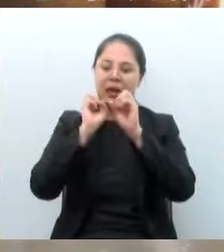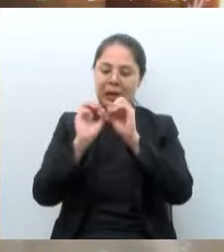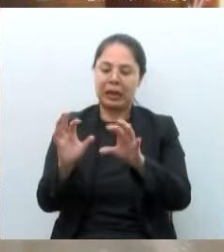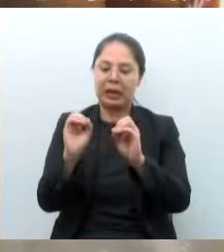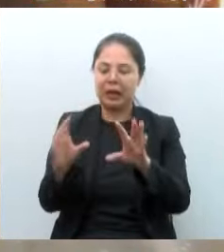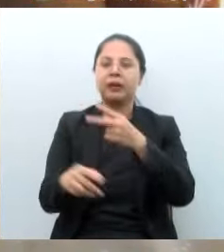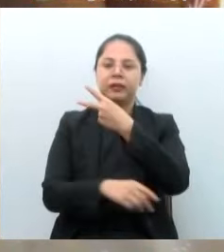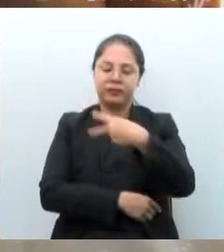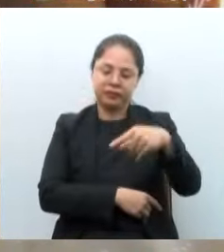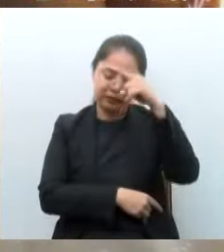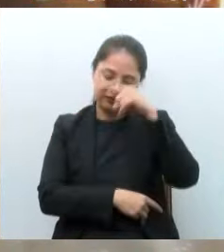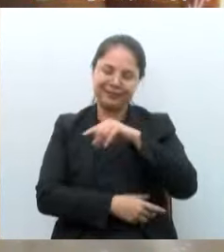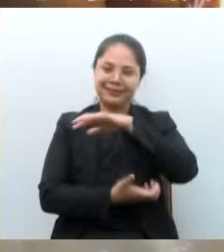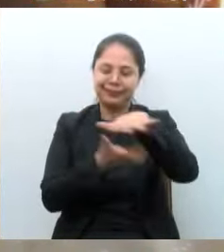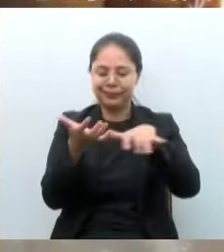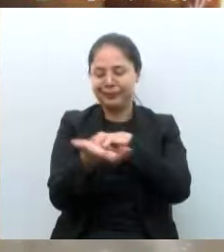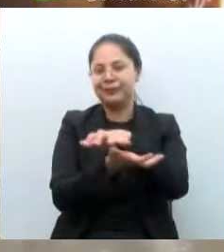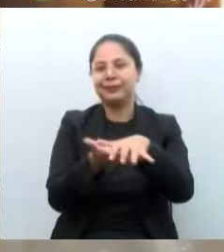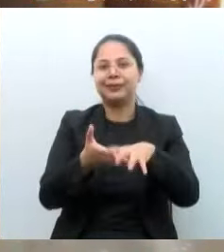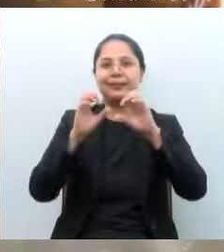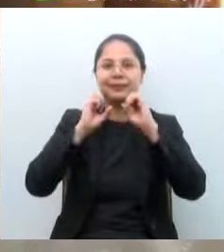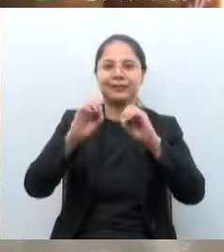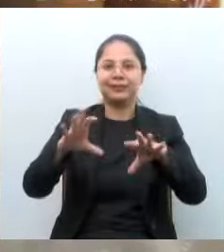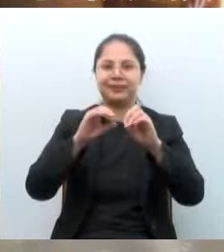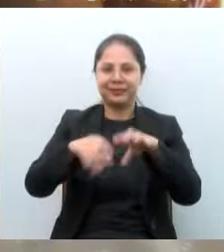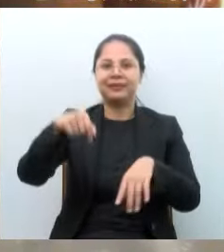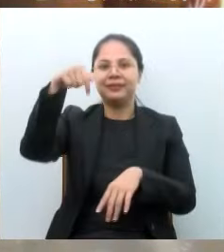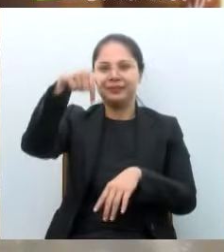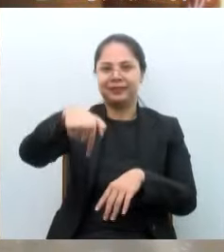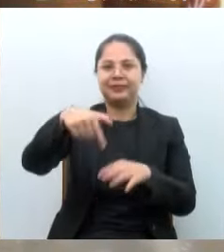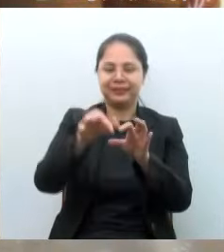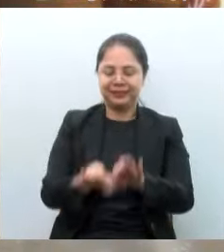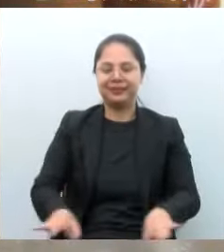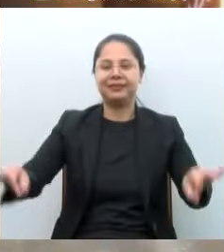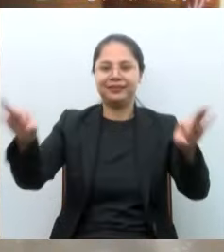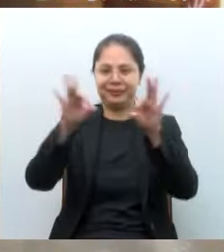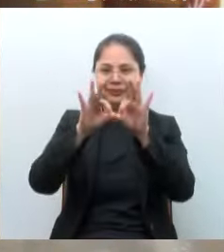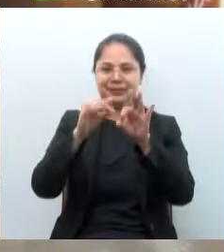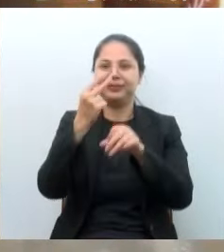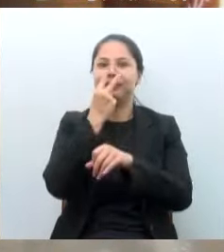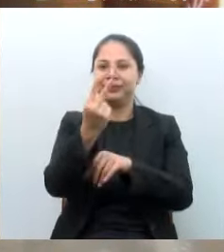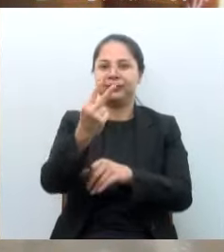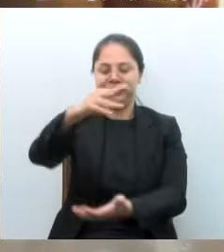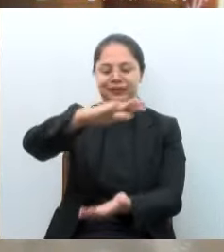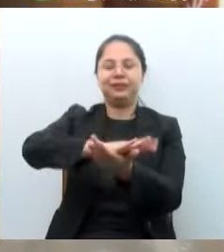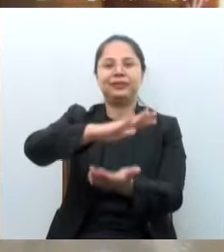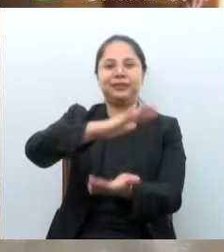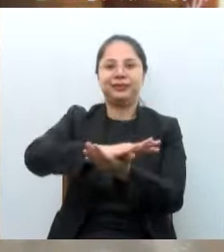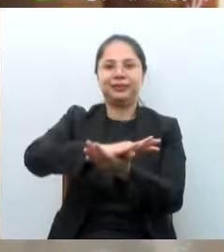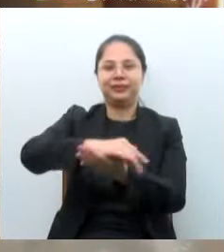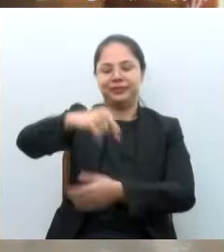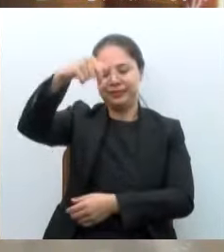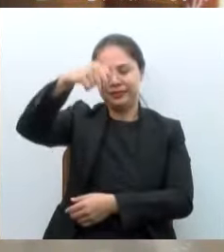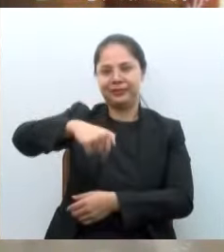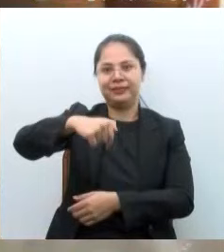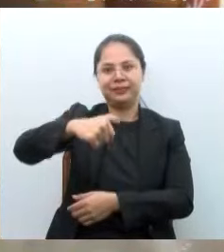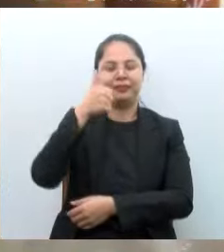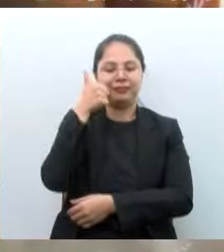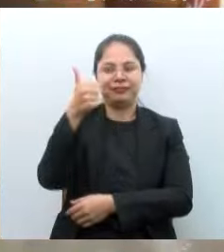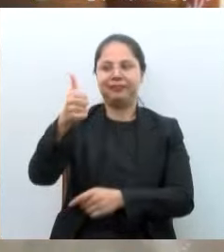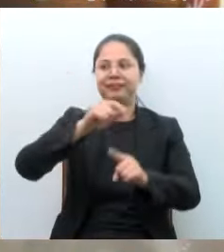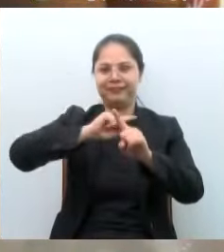ครูภาษาไทยบูรณาการการจัดการเรียนรู้ที่นี่สิ่งที่สำคัญคือทุกโรงเรียนของที่นี่มีดีที่แต